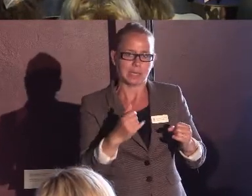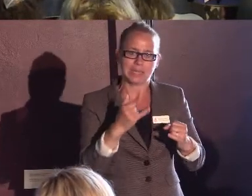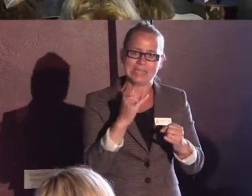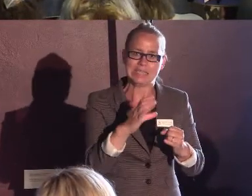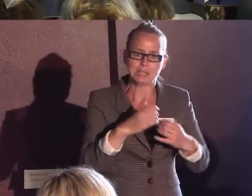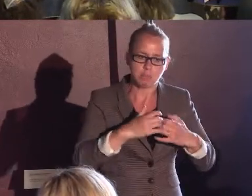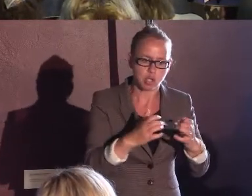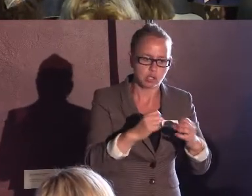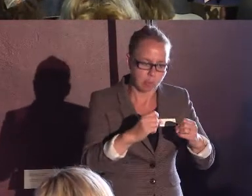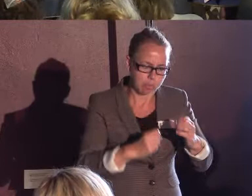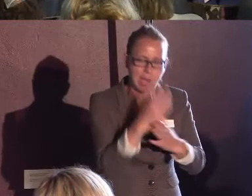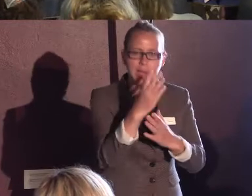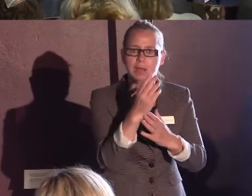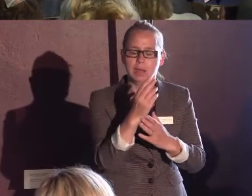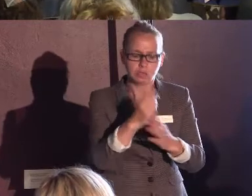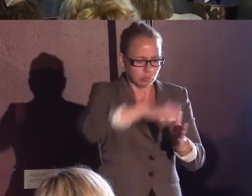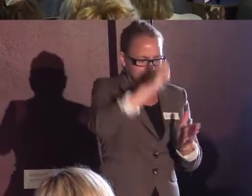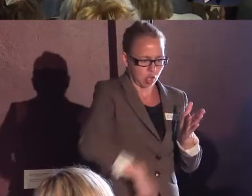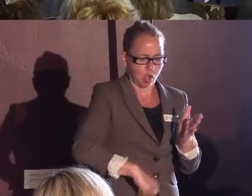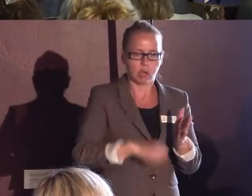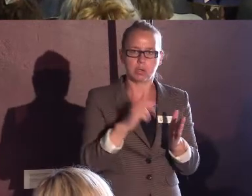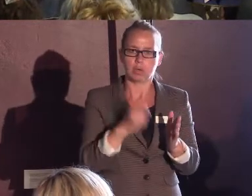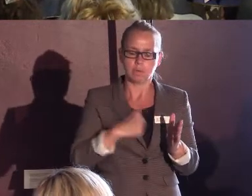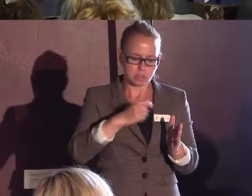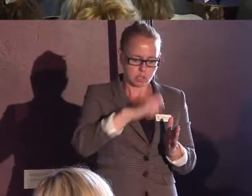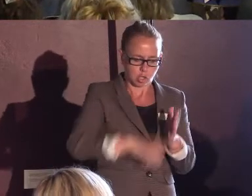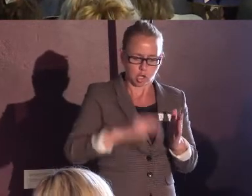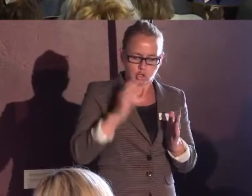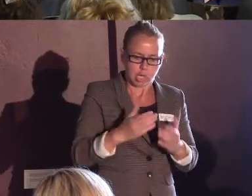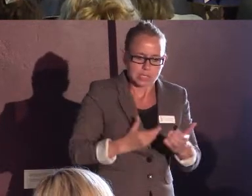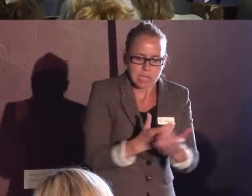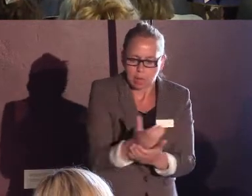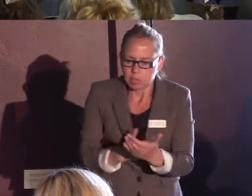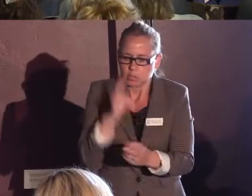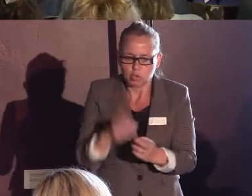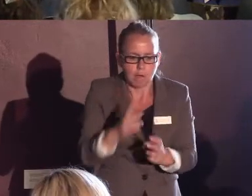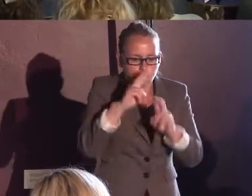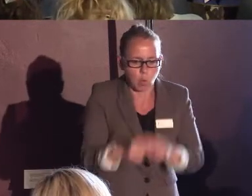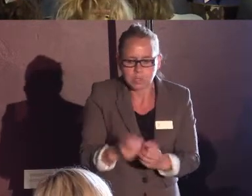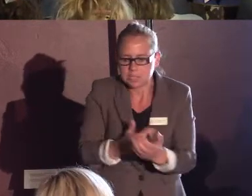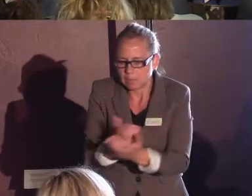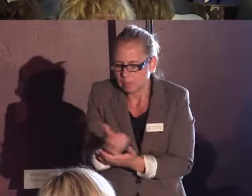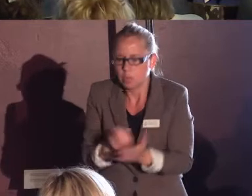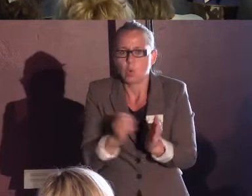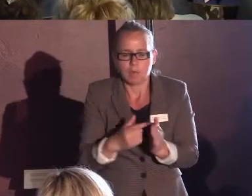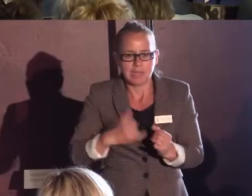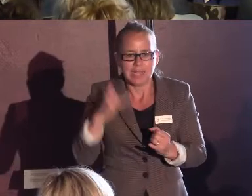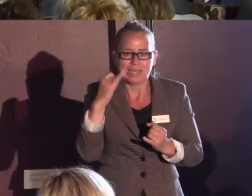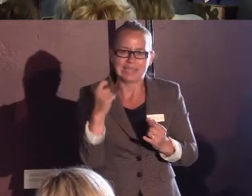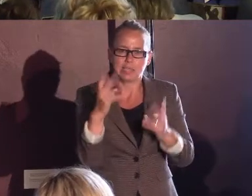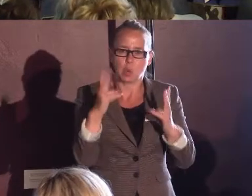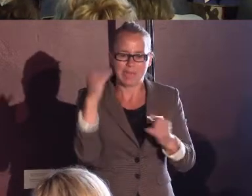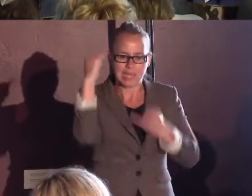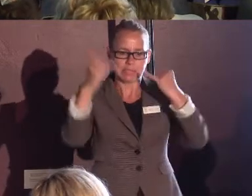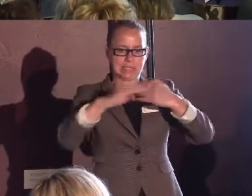eller en startpunkt när man inledde nya samarbeten, nya forskningssamarbeten, för att man satte en innovativ ribba